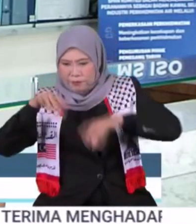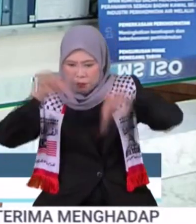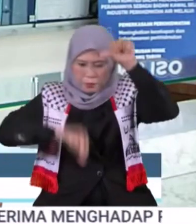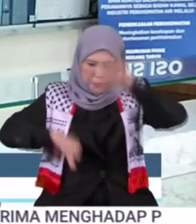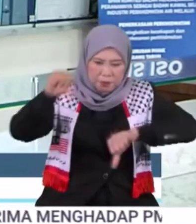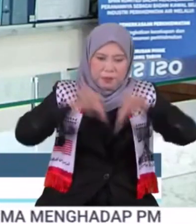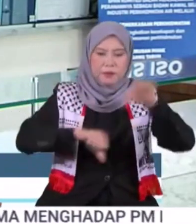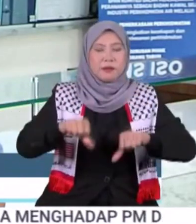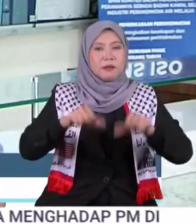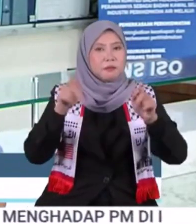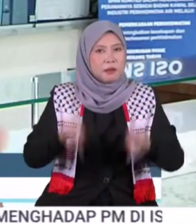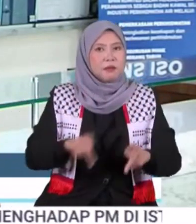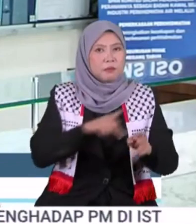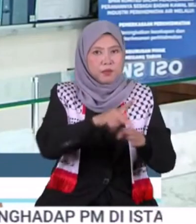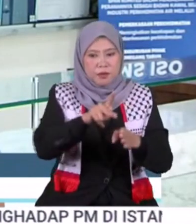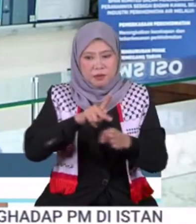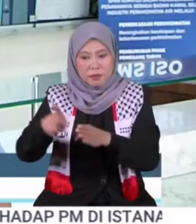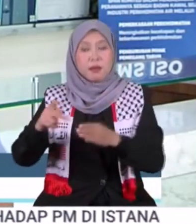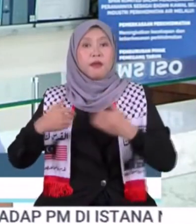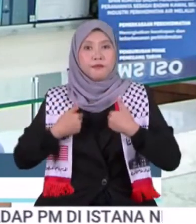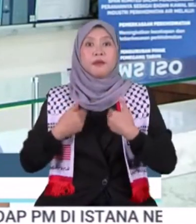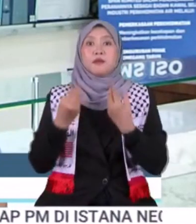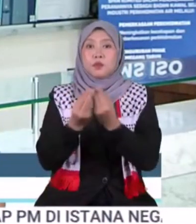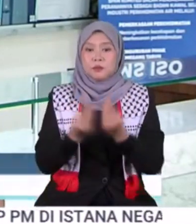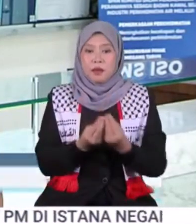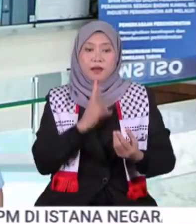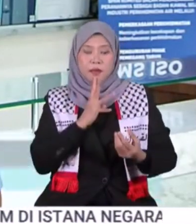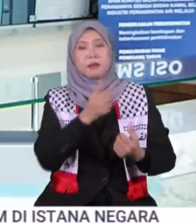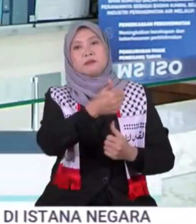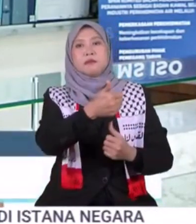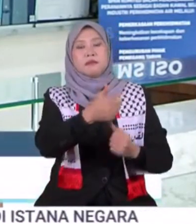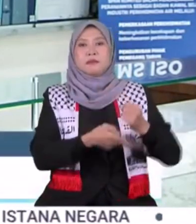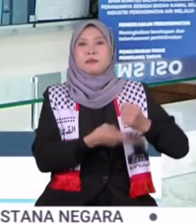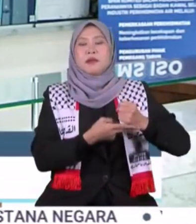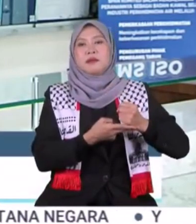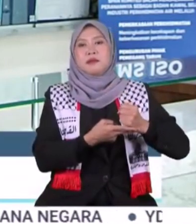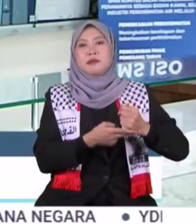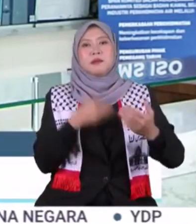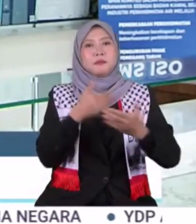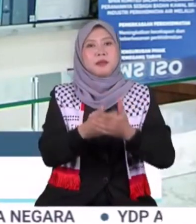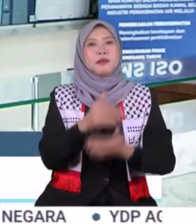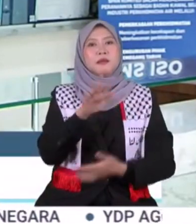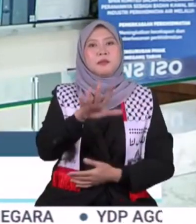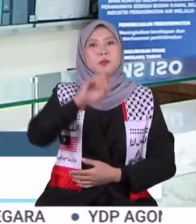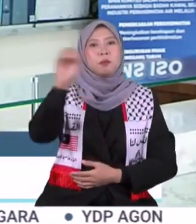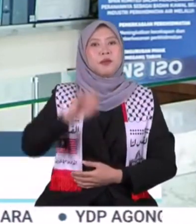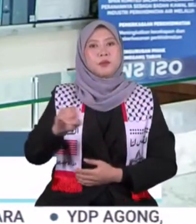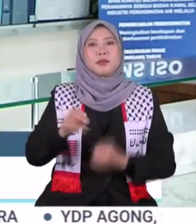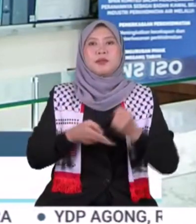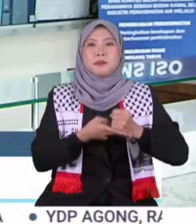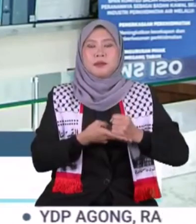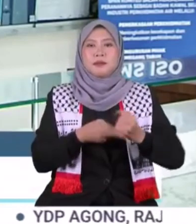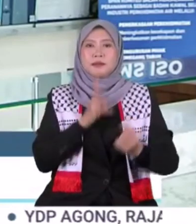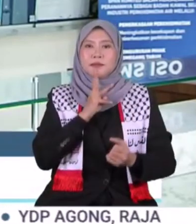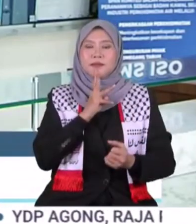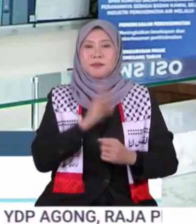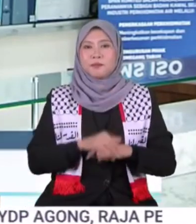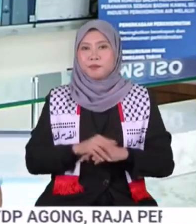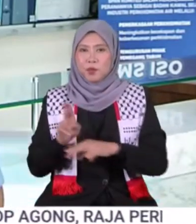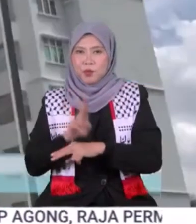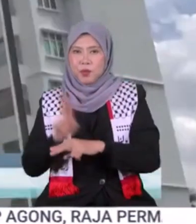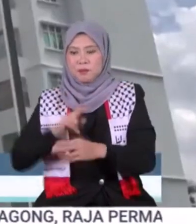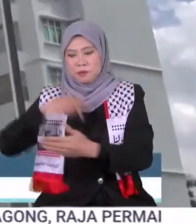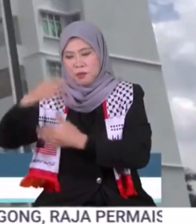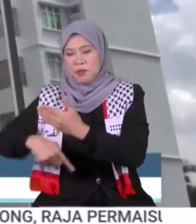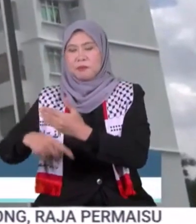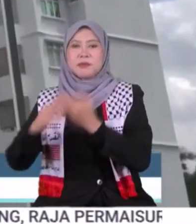pihak profesional menunjukkan bahawa terdapat jumlah air dapat dijimatkan sehingga 50% penjimatan melalui penggunaan produk cekap